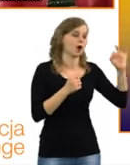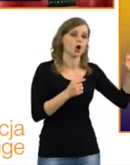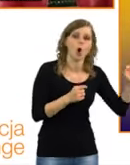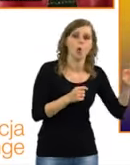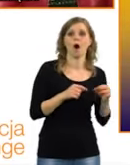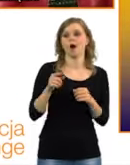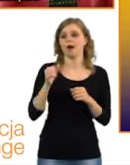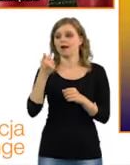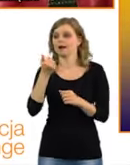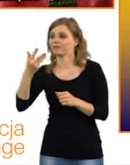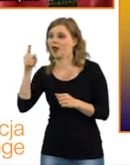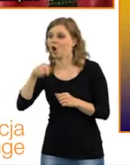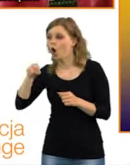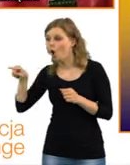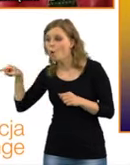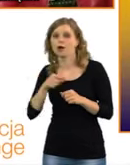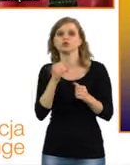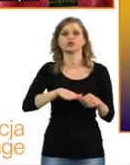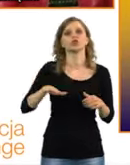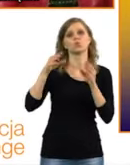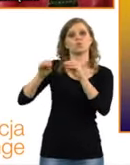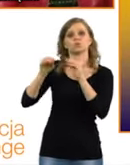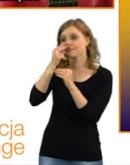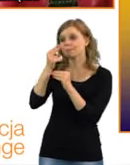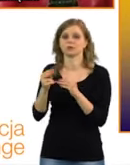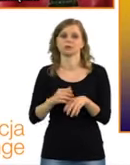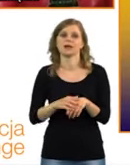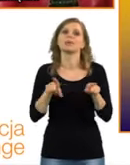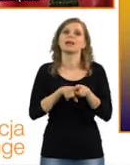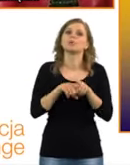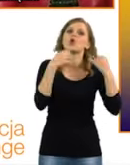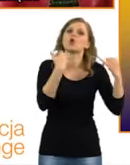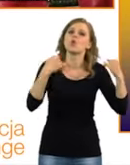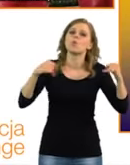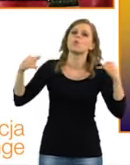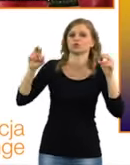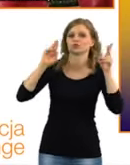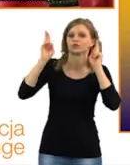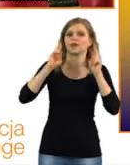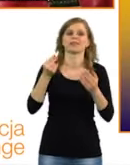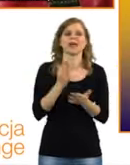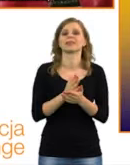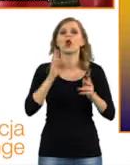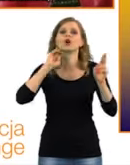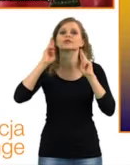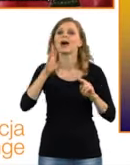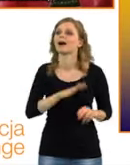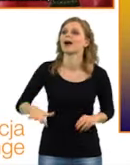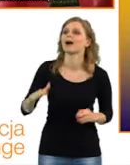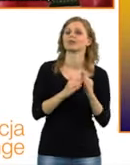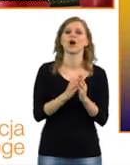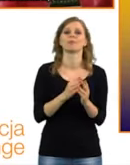kółeczko. I w ten sposób uczymy dzieci. Również różne dźwięki, nie tylko dźwięki z